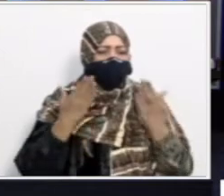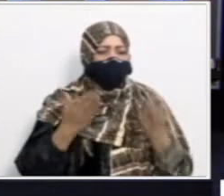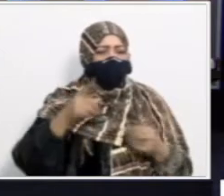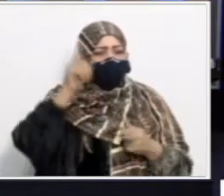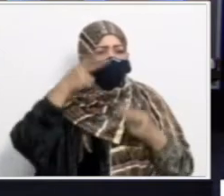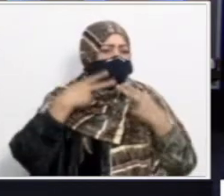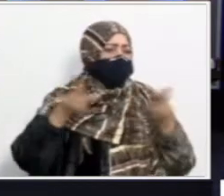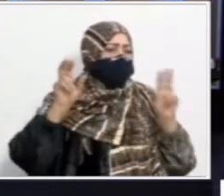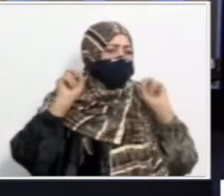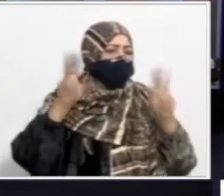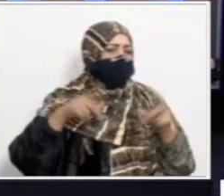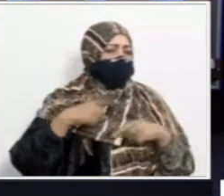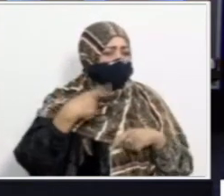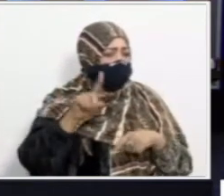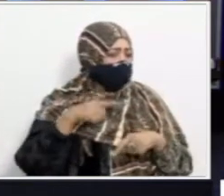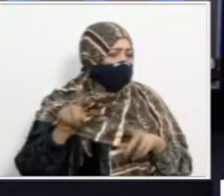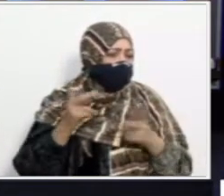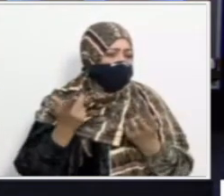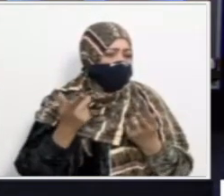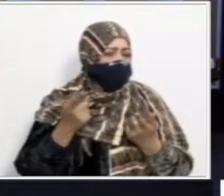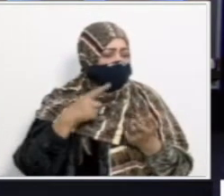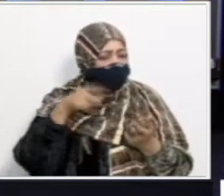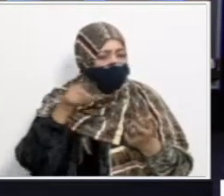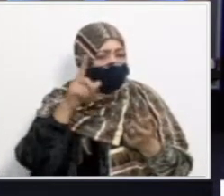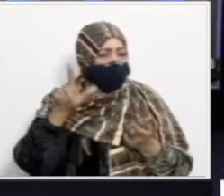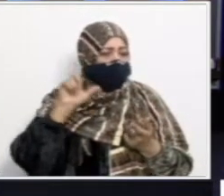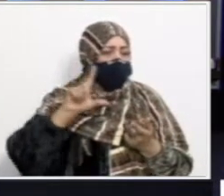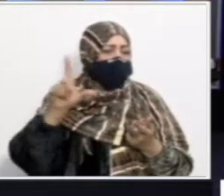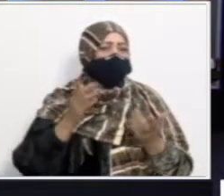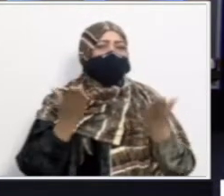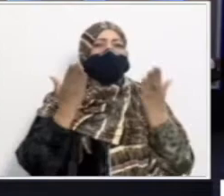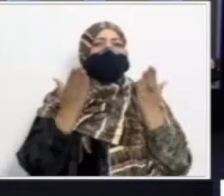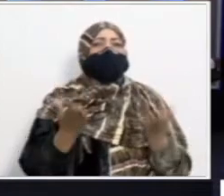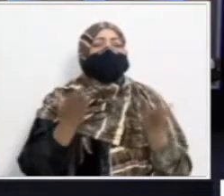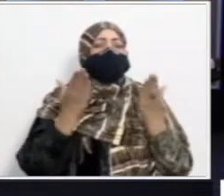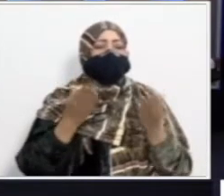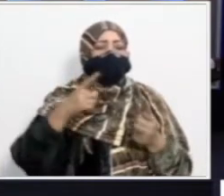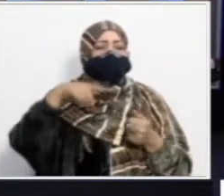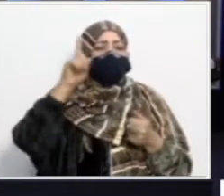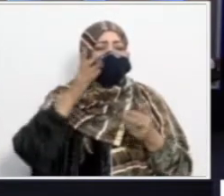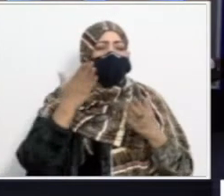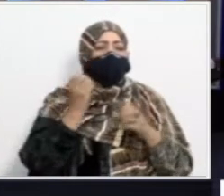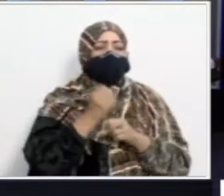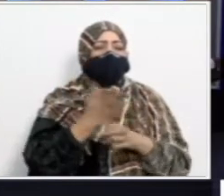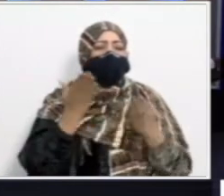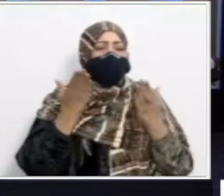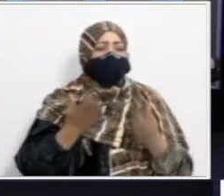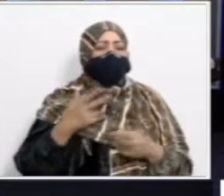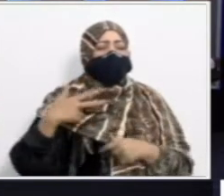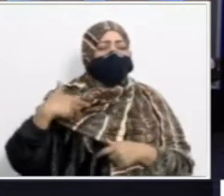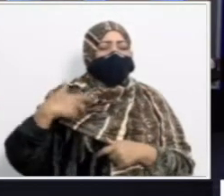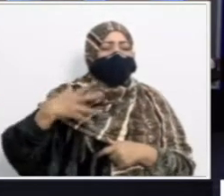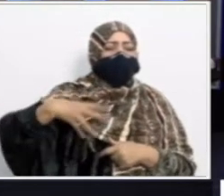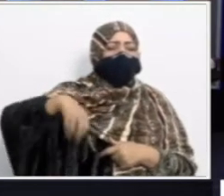أنا رفعت يدي ودعيت ثاني بالرب، قلت يا الله يا كريم بأسماء الله الحسنى تو مختصر مفيد يا شيخ، باي دعيت عن كل شيء،